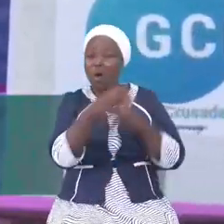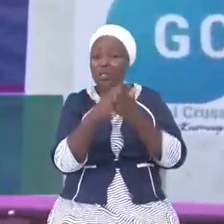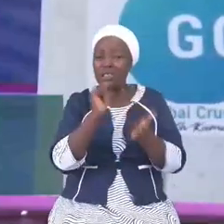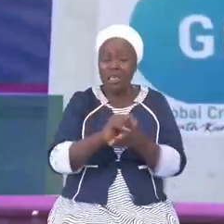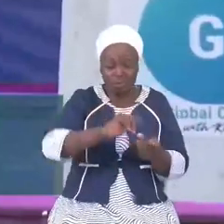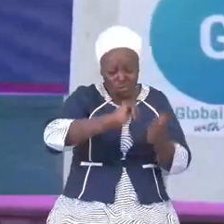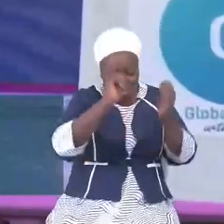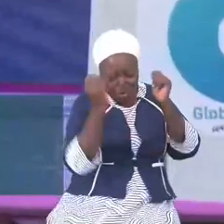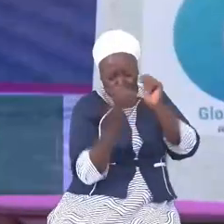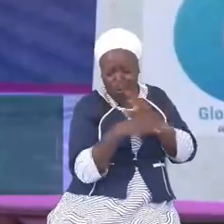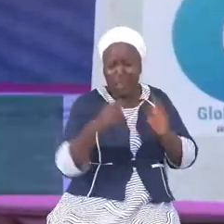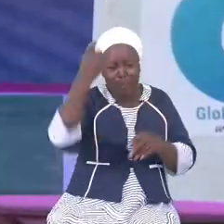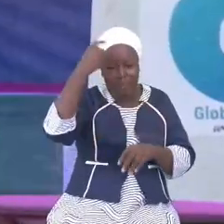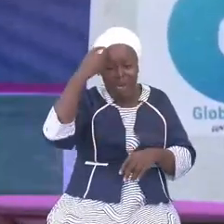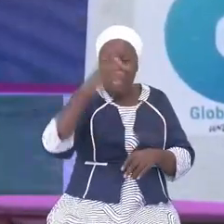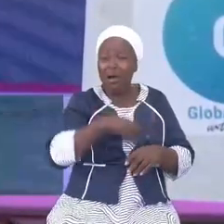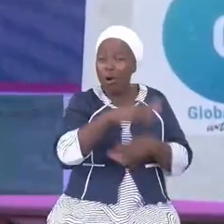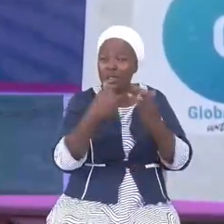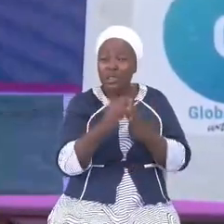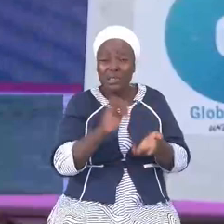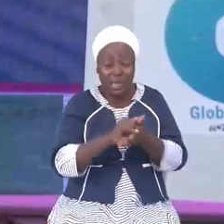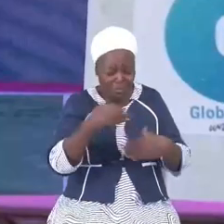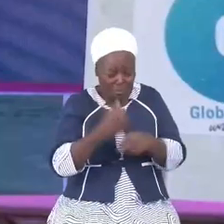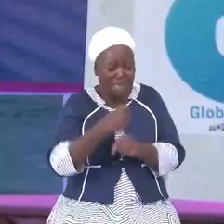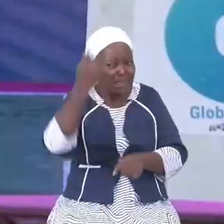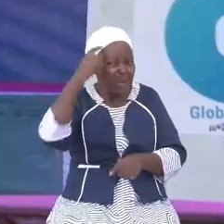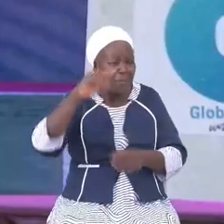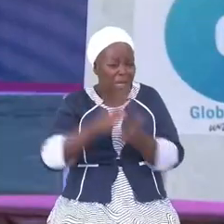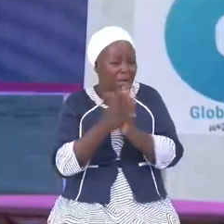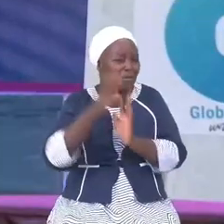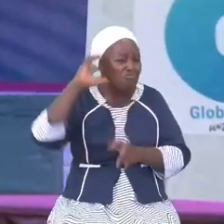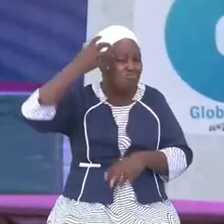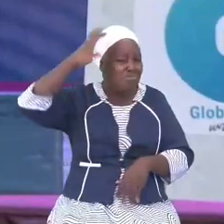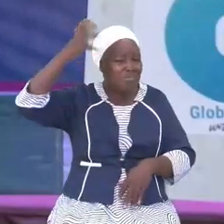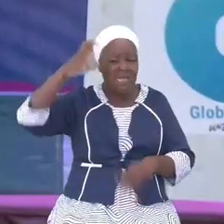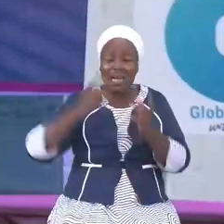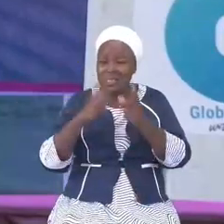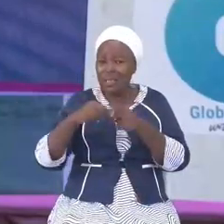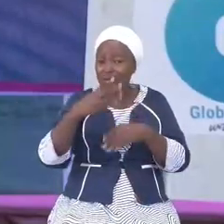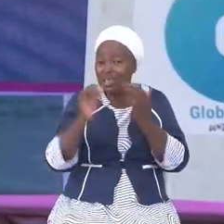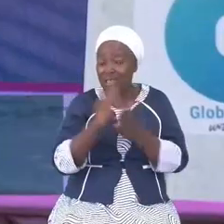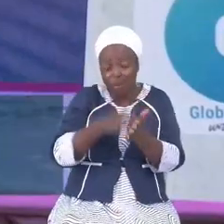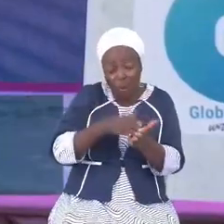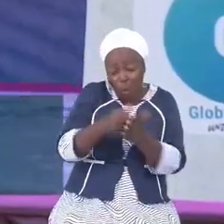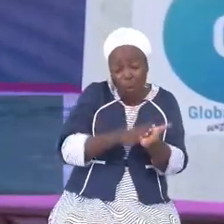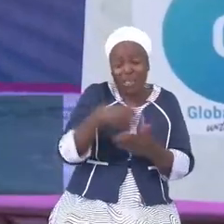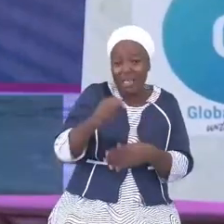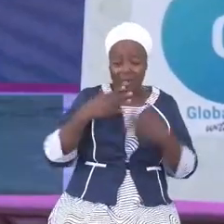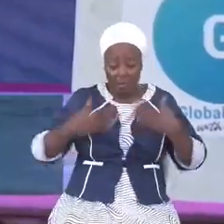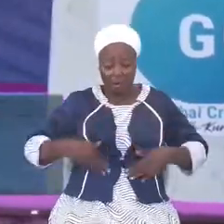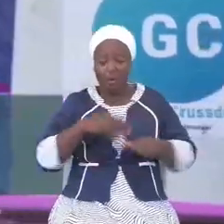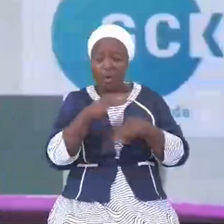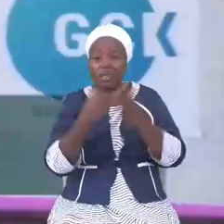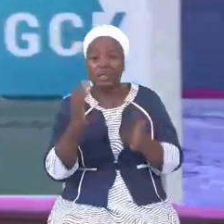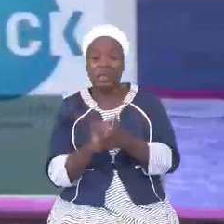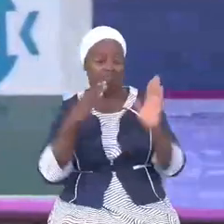tournent le cerveau. Ces choses qui affaiblissent le corps. Ces choses qui bloquent notre vision.